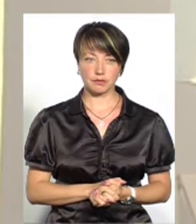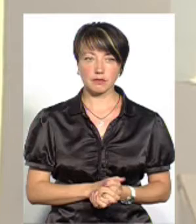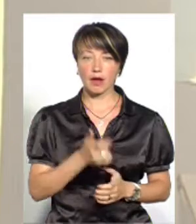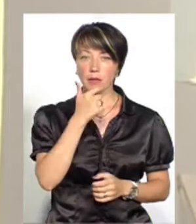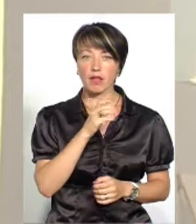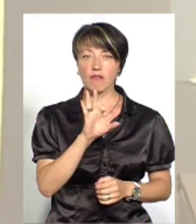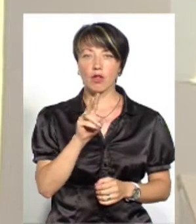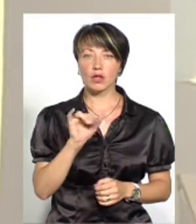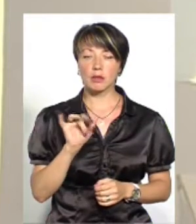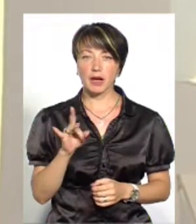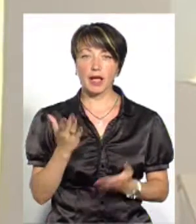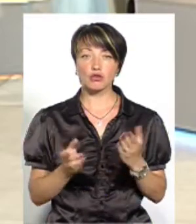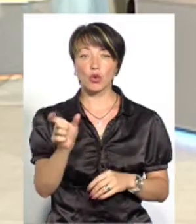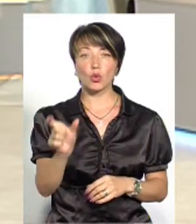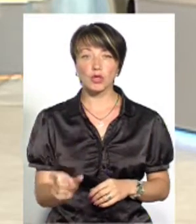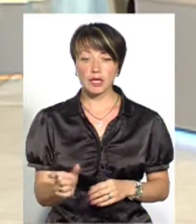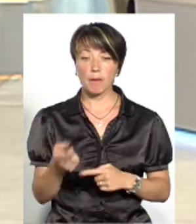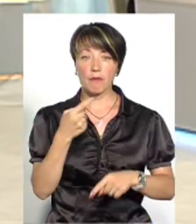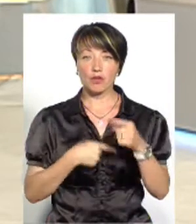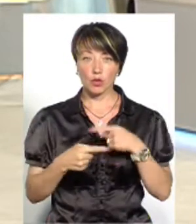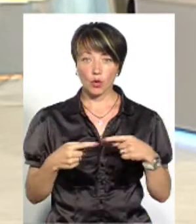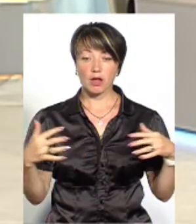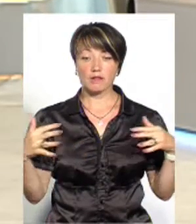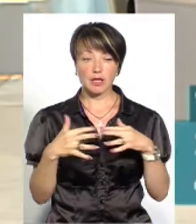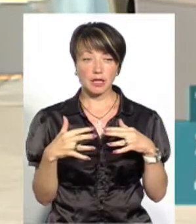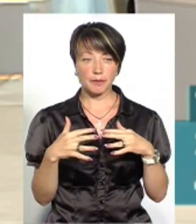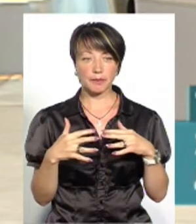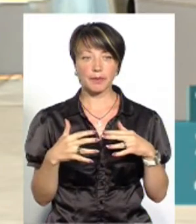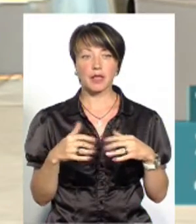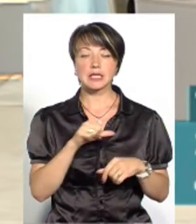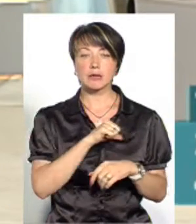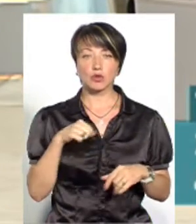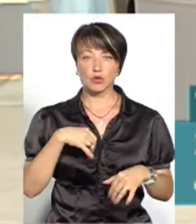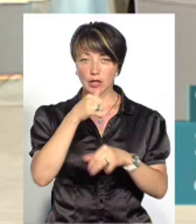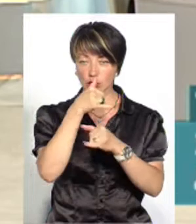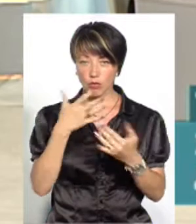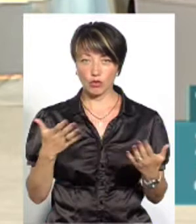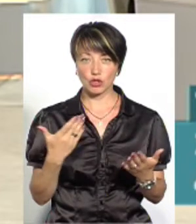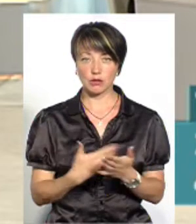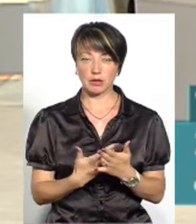Пане Володимире, якщо людина, яка повернулася з зони бойових дій, самотужки не може